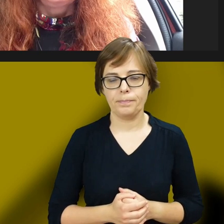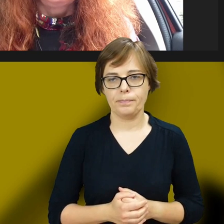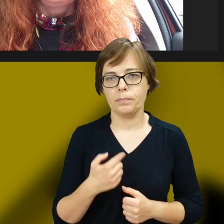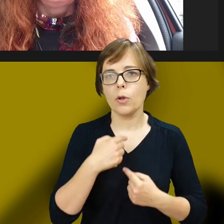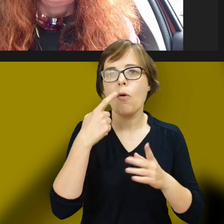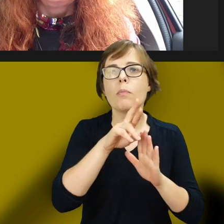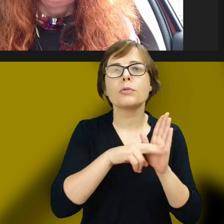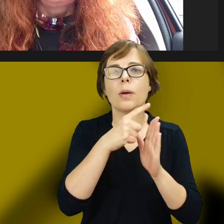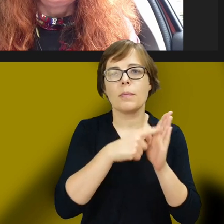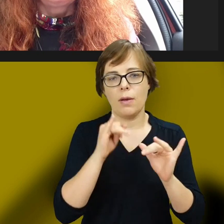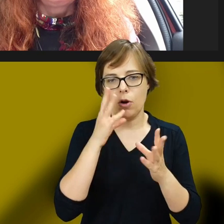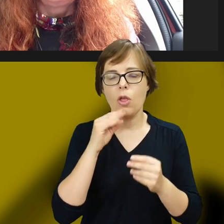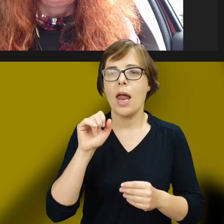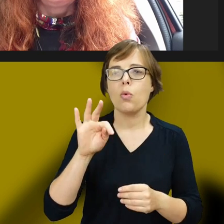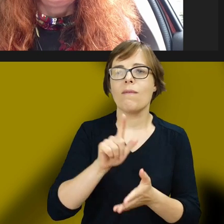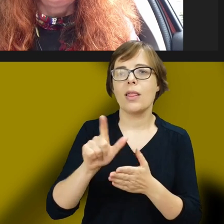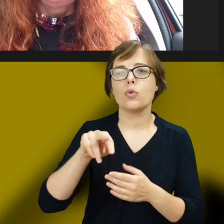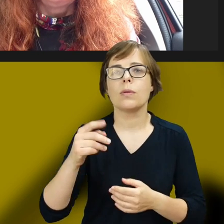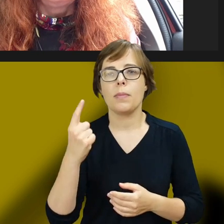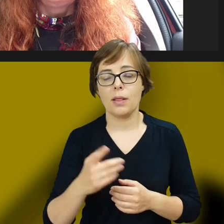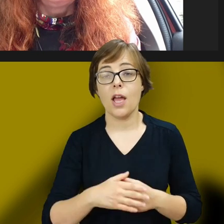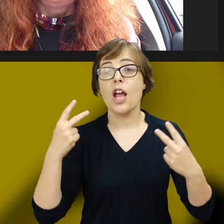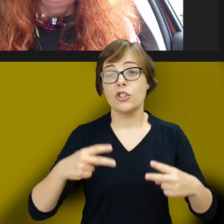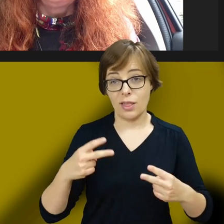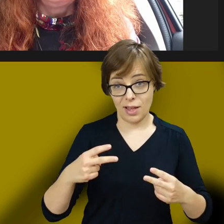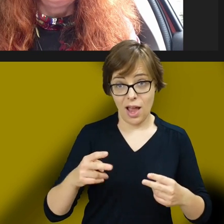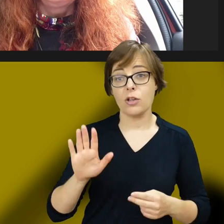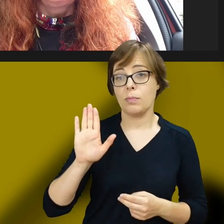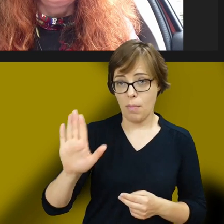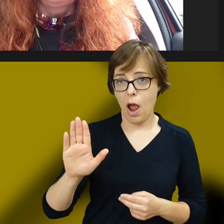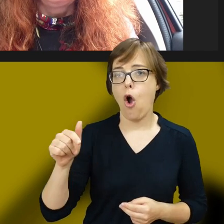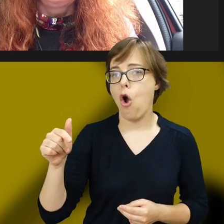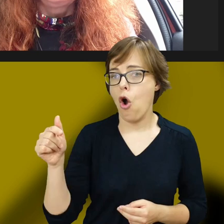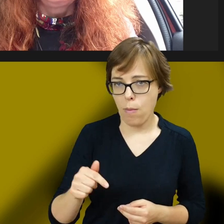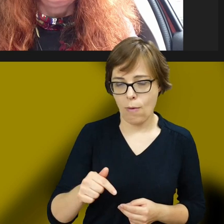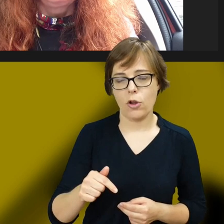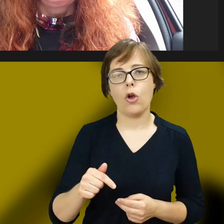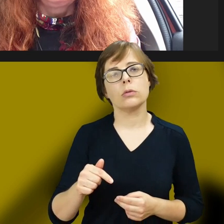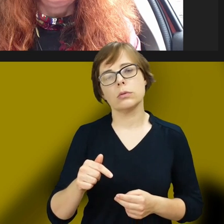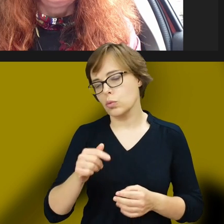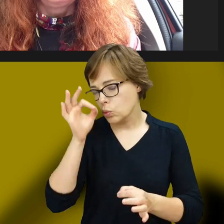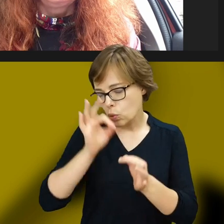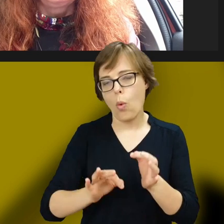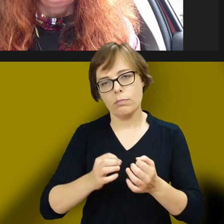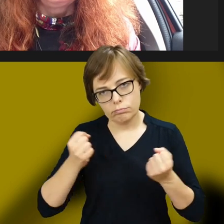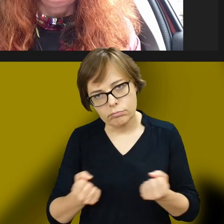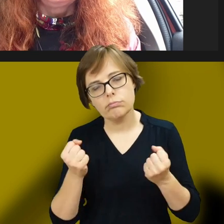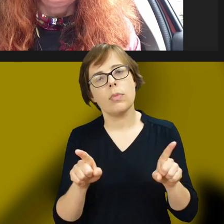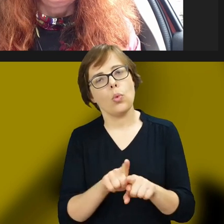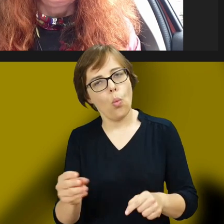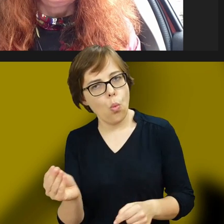przepisu. Artykuł 12 ust. 1. Dziennikarz jest zobowiązany zachować szczególną staranność i rzetelność przy zbieraniu